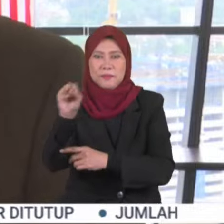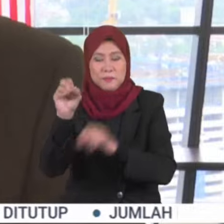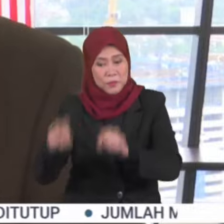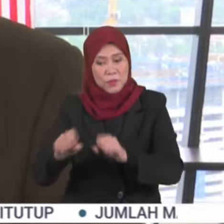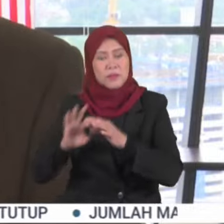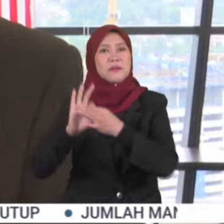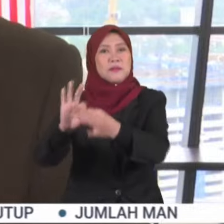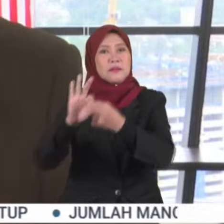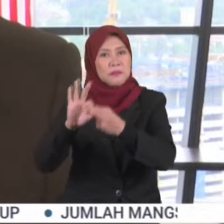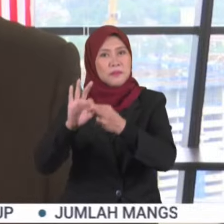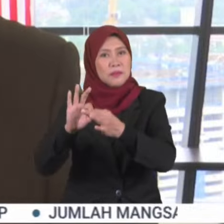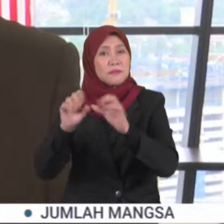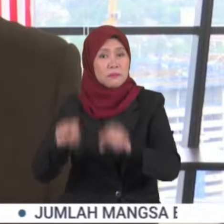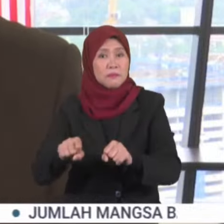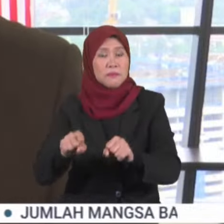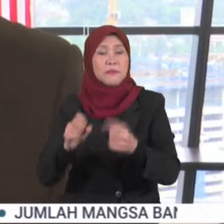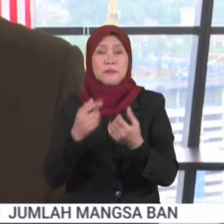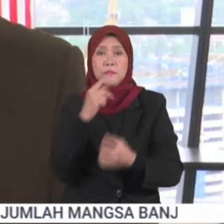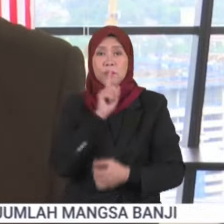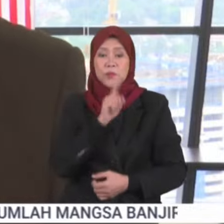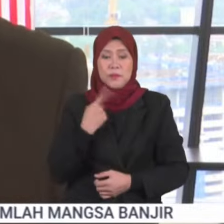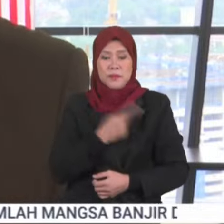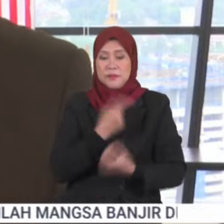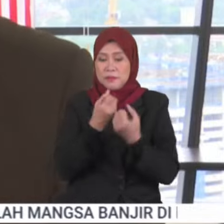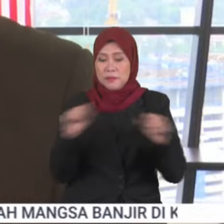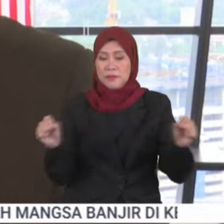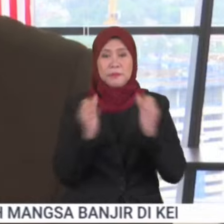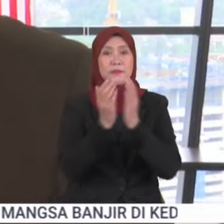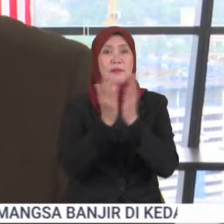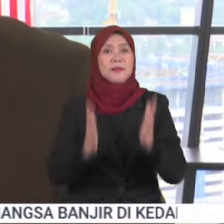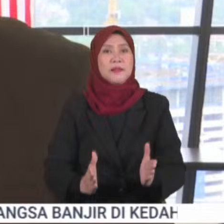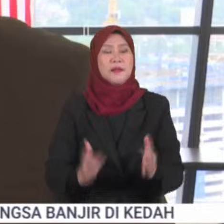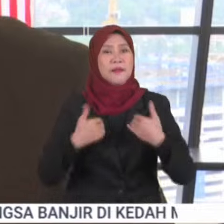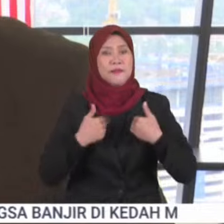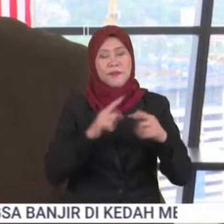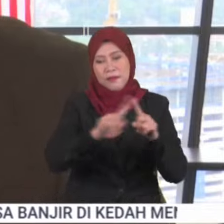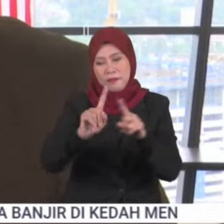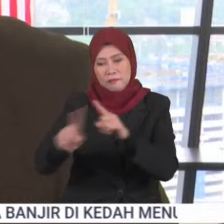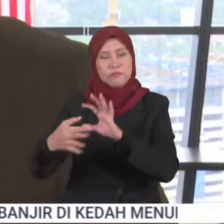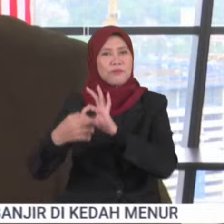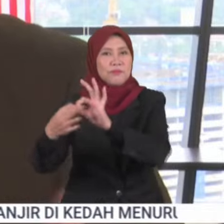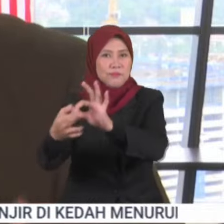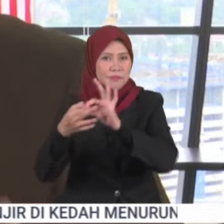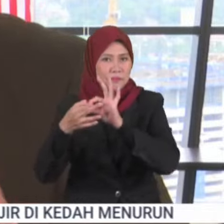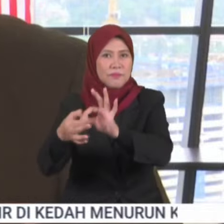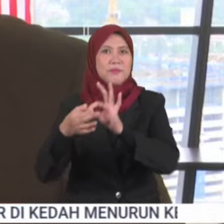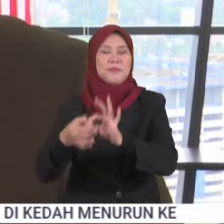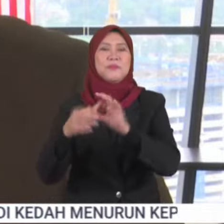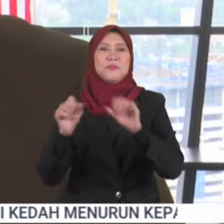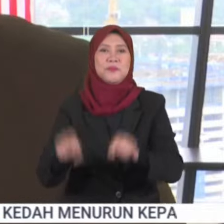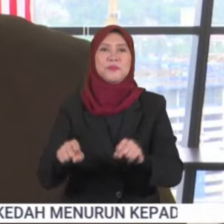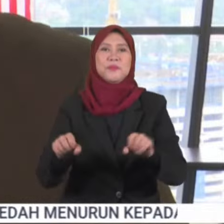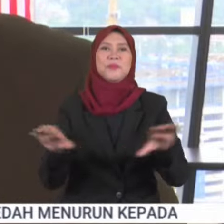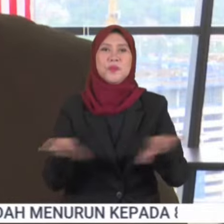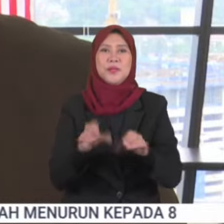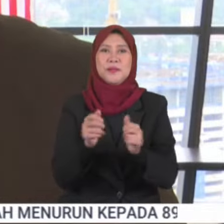bekerjasama. Bukan saja kita menyediakan pelajar-pelajar, tetapi ada pelbagai kolaborasi dari si produksi yang kita boleh buat